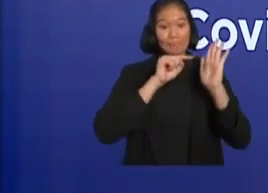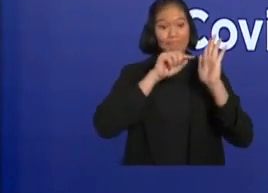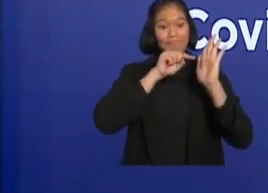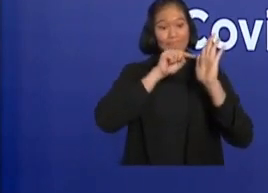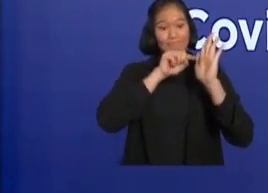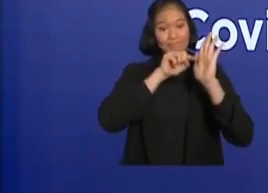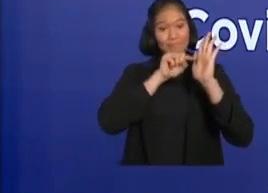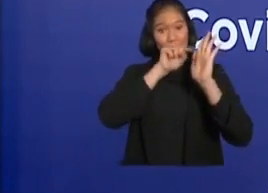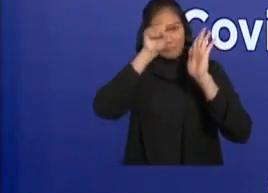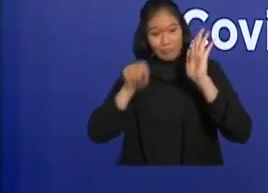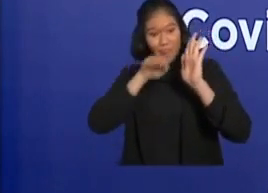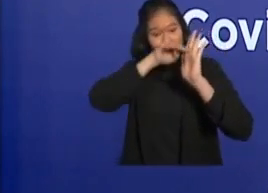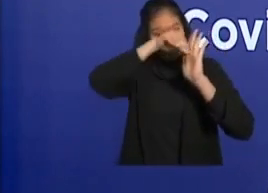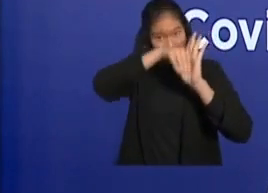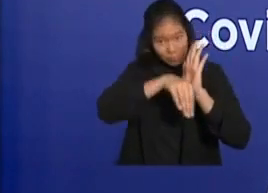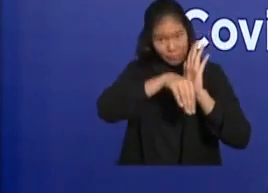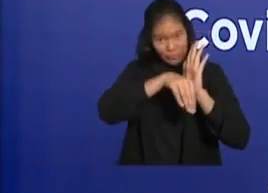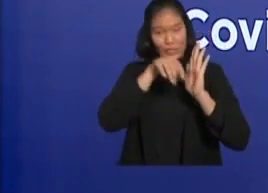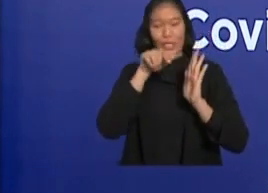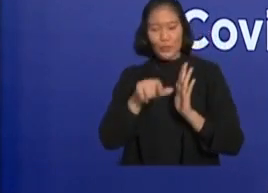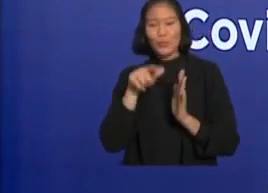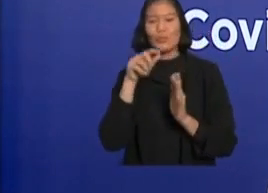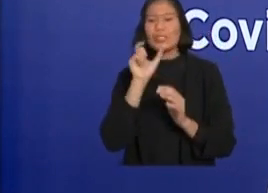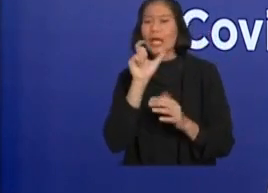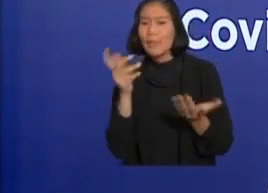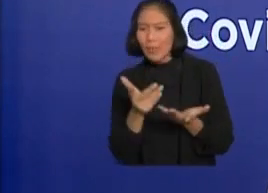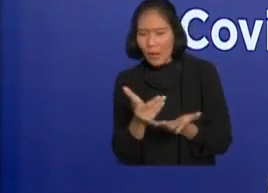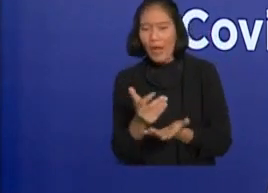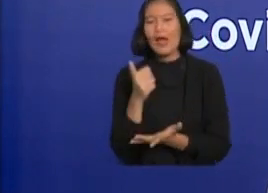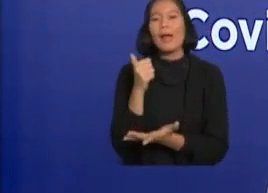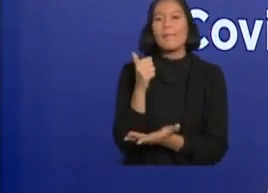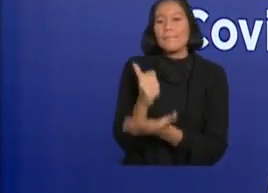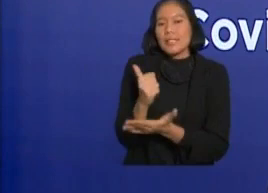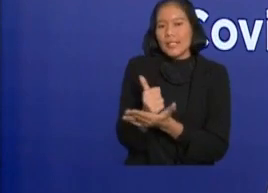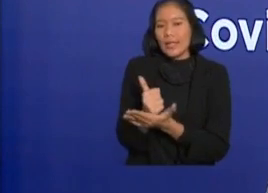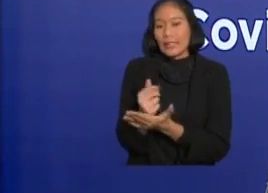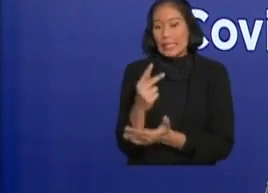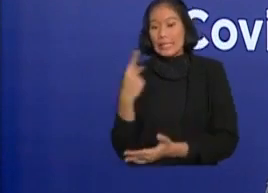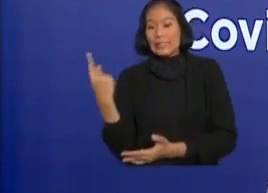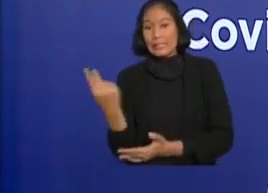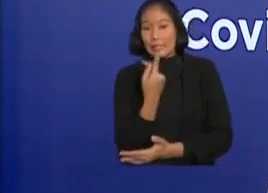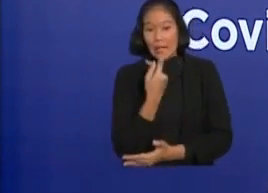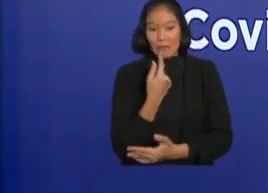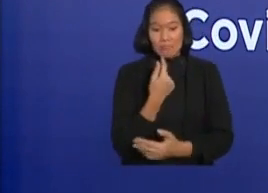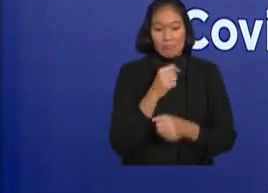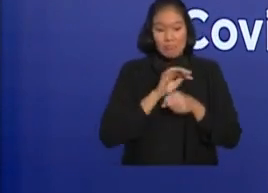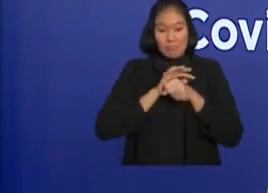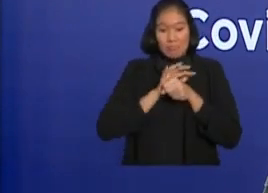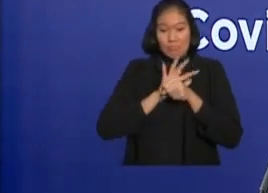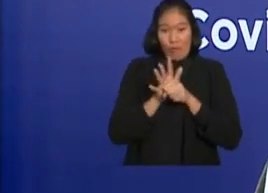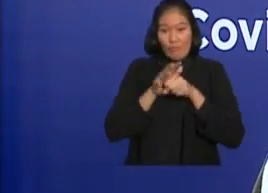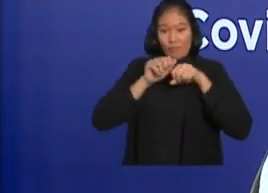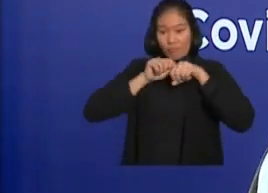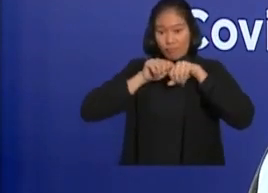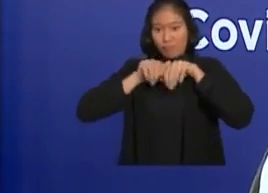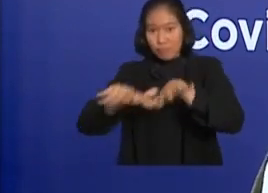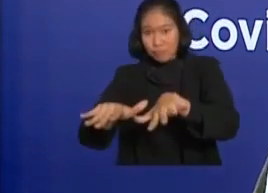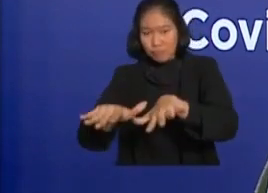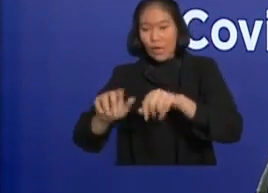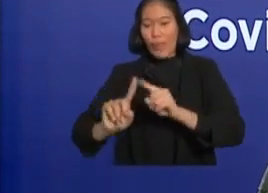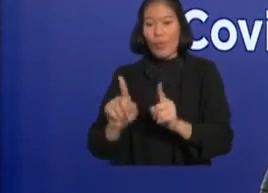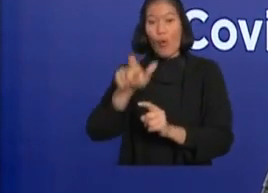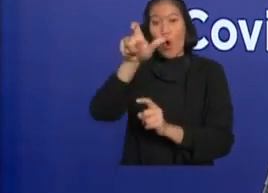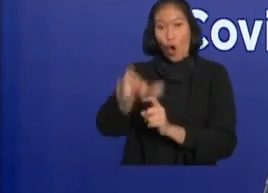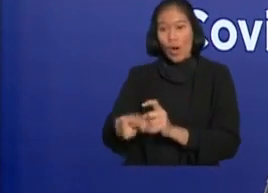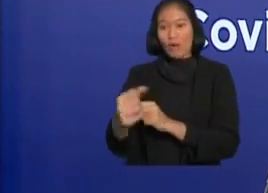melandaikan kurva adalah memastikan bahwa kita tidak menularkan dan orang lain tidak menularkan